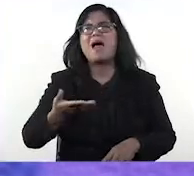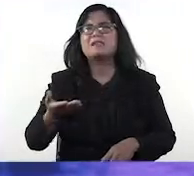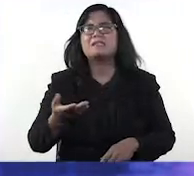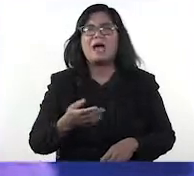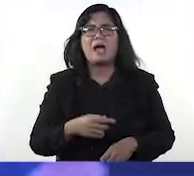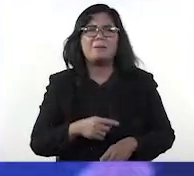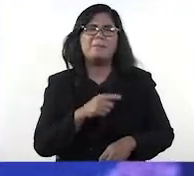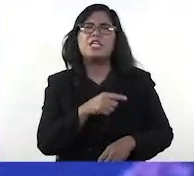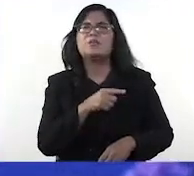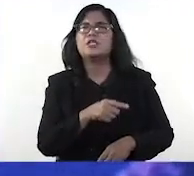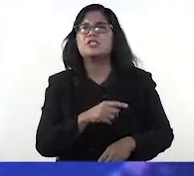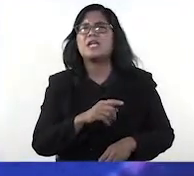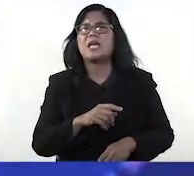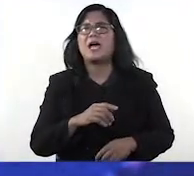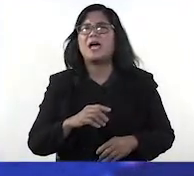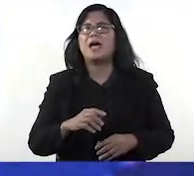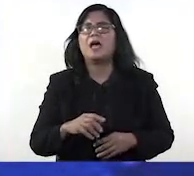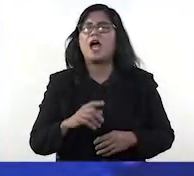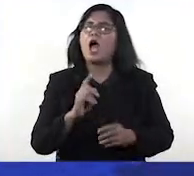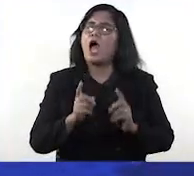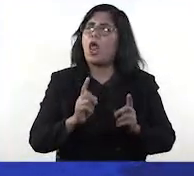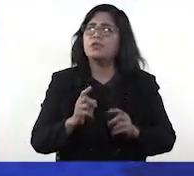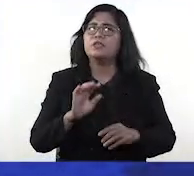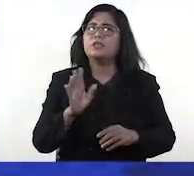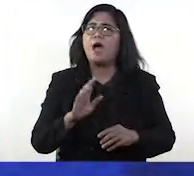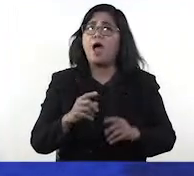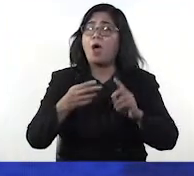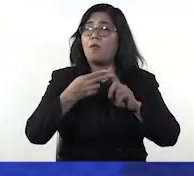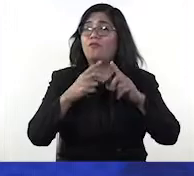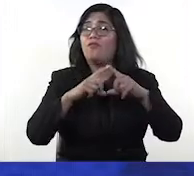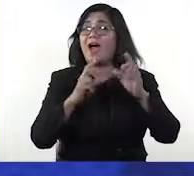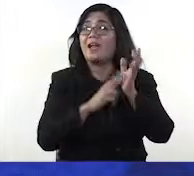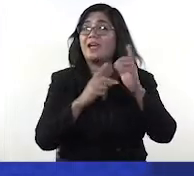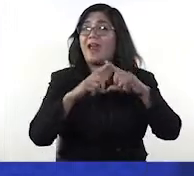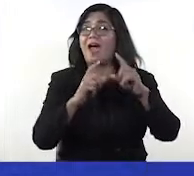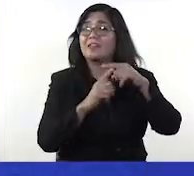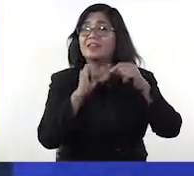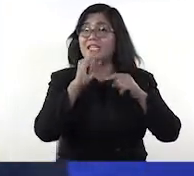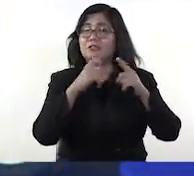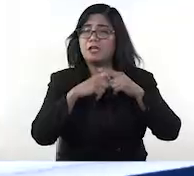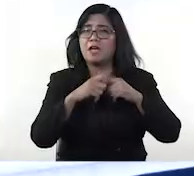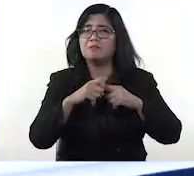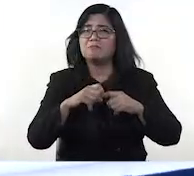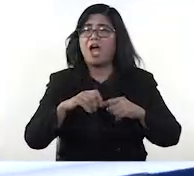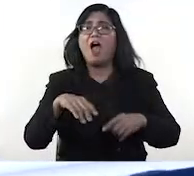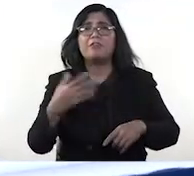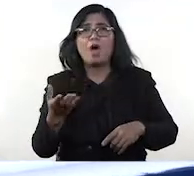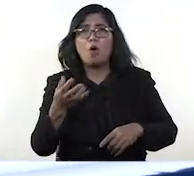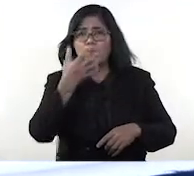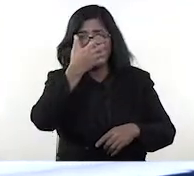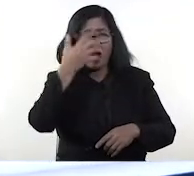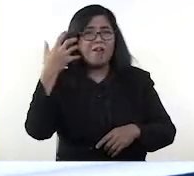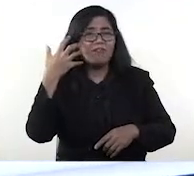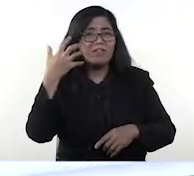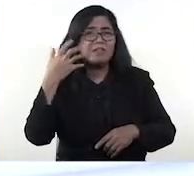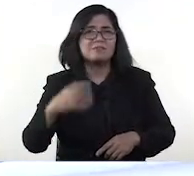ujung-ujungnya kalau nggak jadi fanatik jadi munafik hahaha sorry untuk bilang ini orang-orang beragama